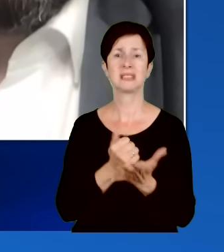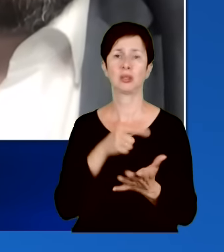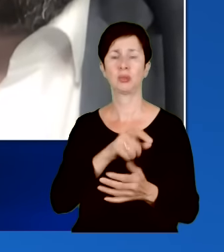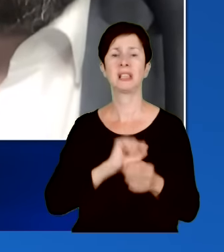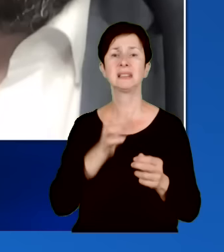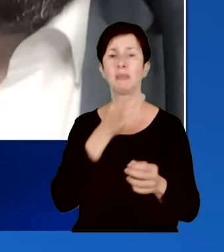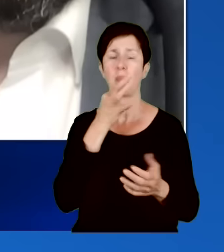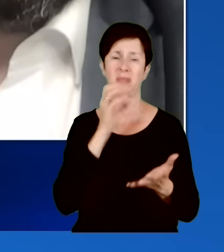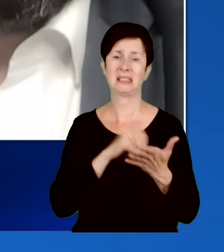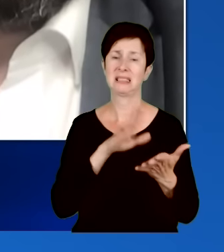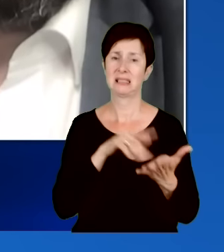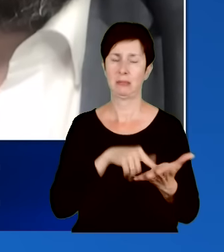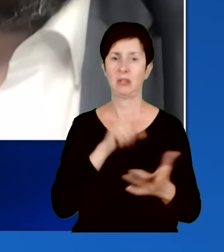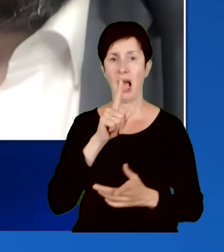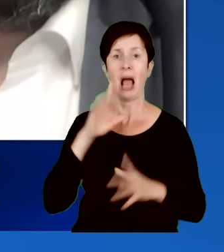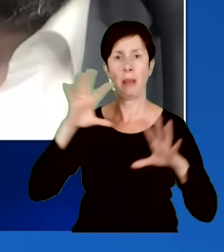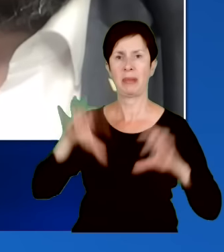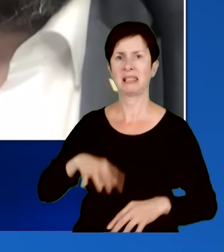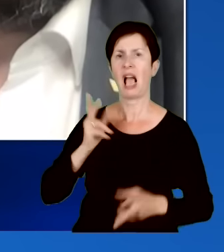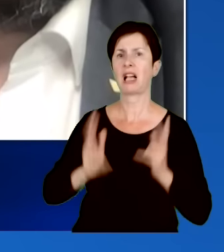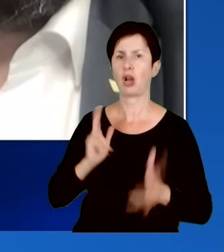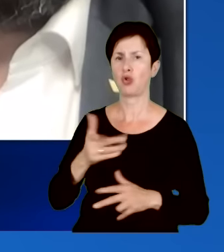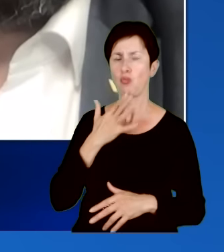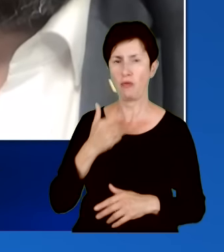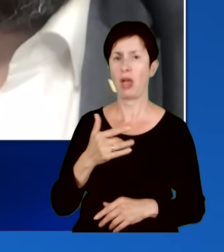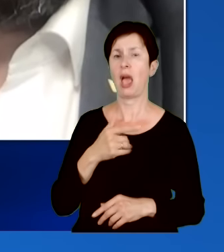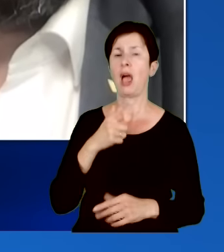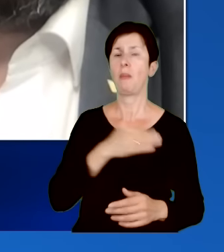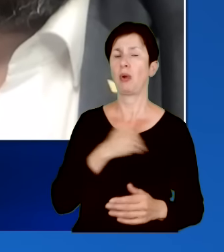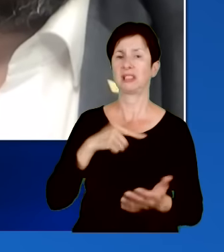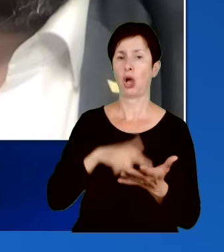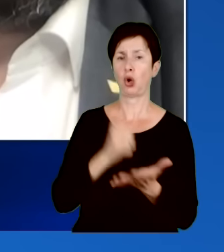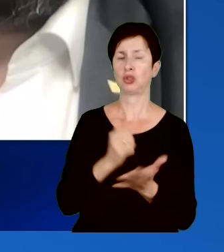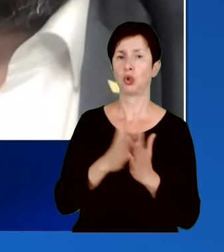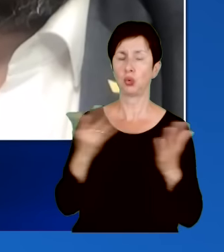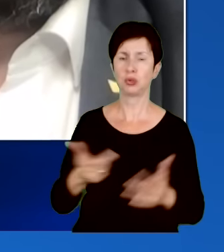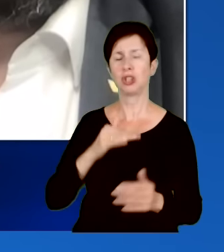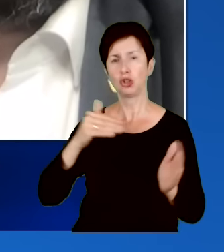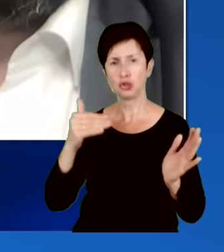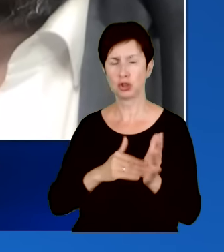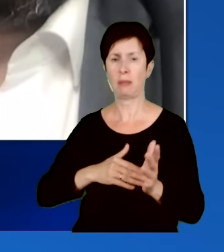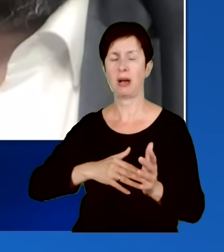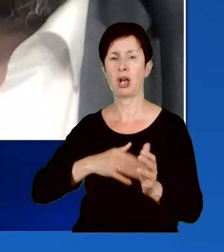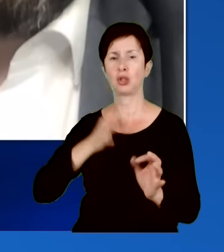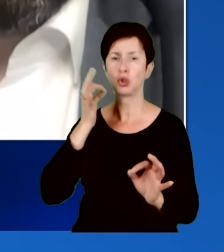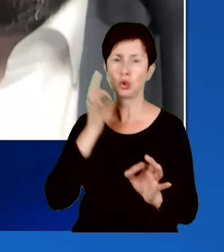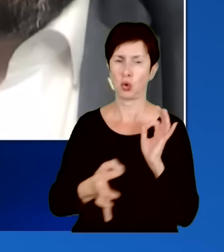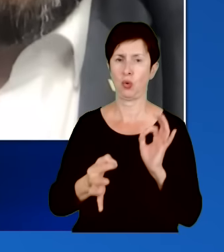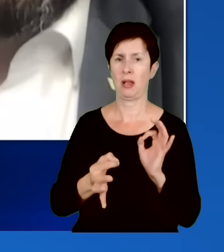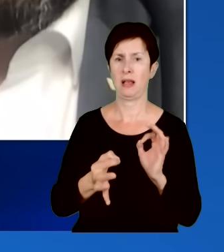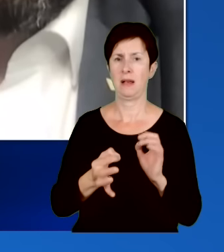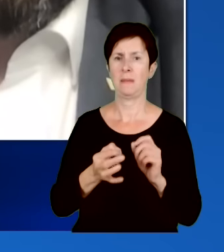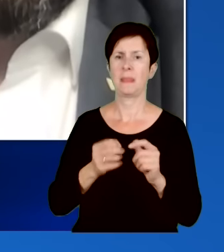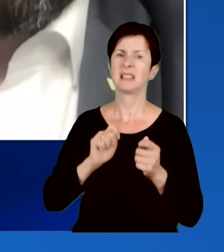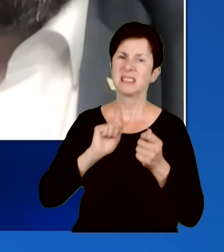ale pan prezes Jarosław Kaczyński mówi o tym że polska konstytucja widać że wymaga bardzo gruntownego co najmniej przebudowania